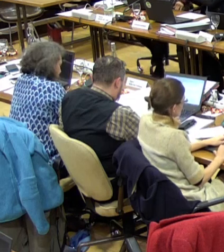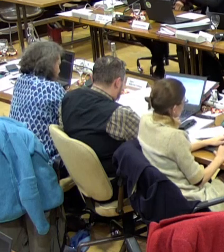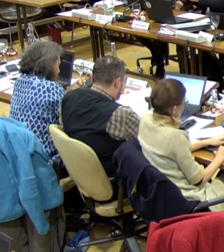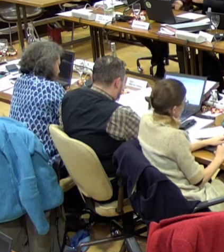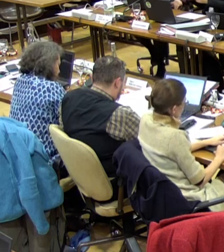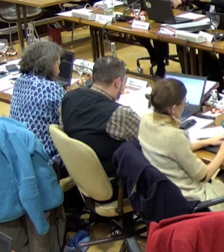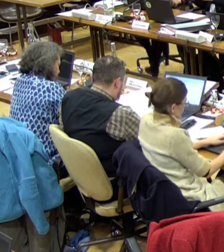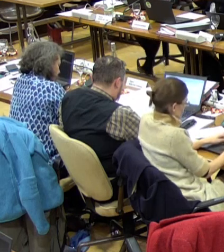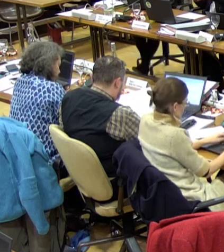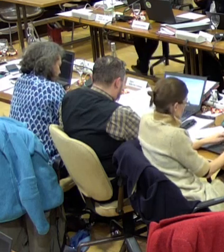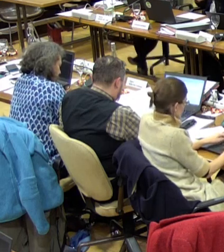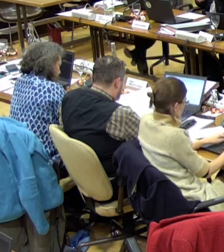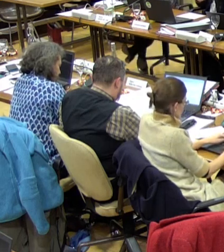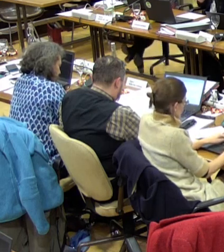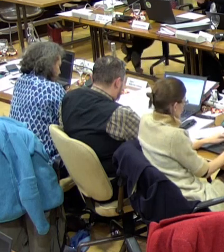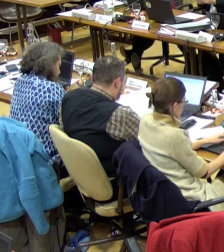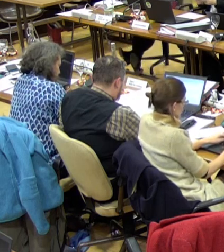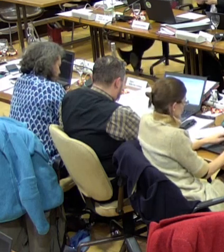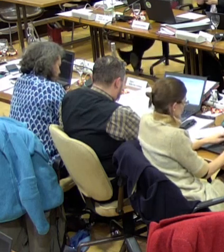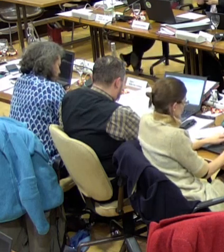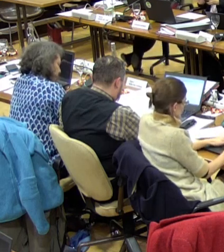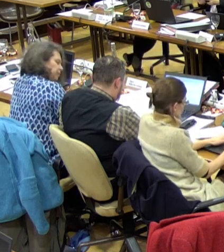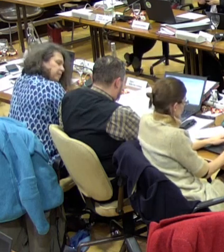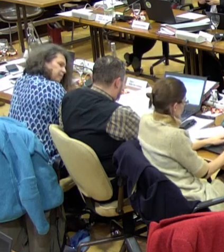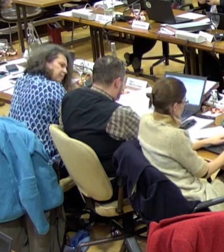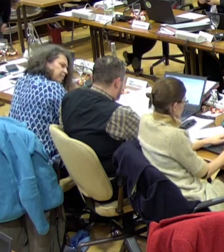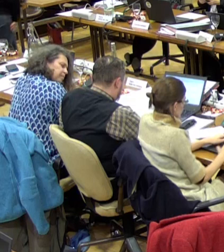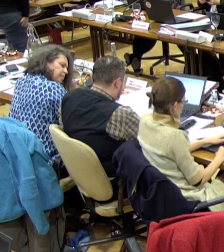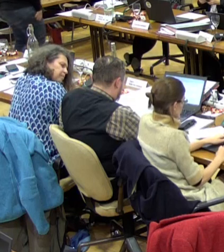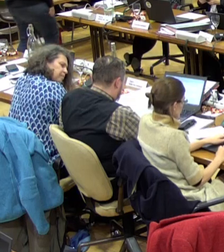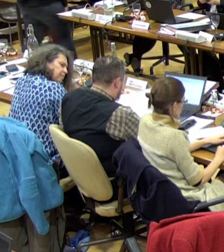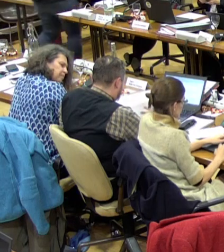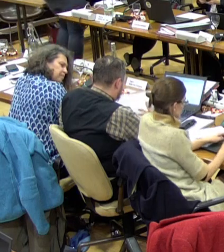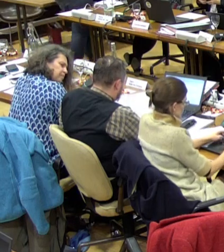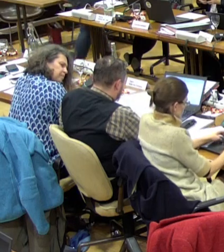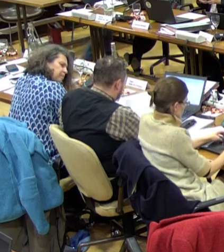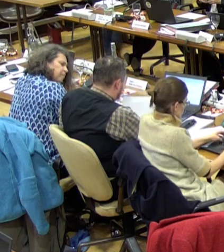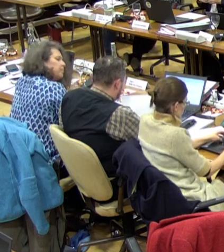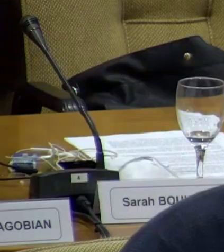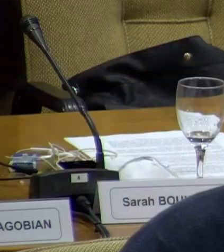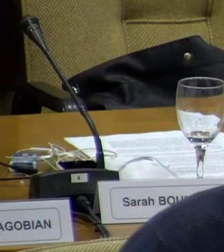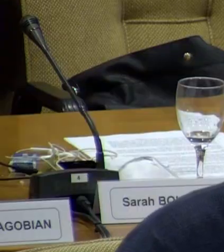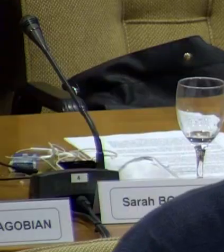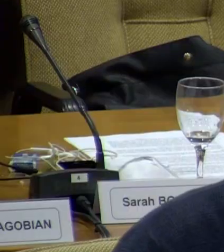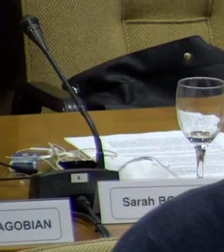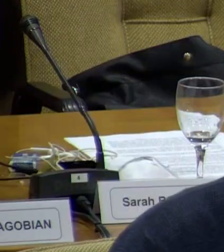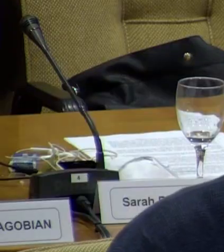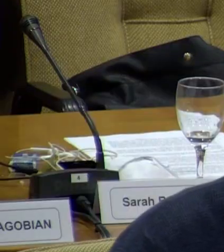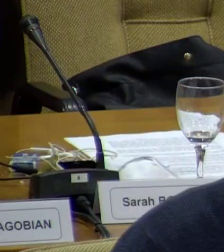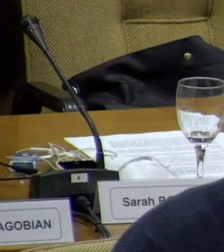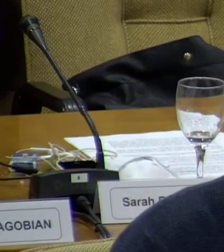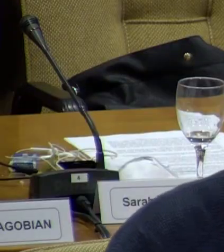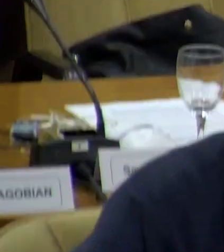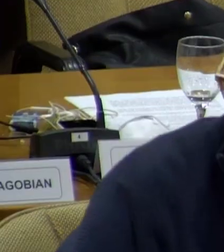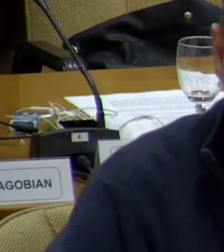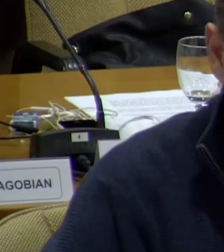carte n'était pas on a changé dans des annexes n'a oublié de faire dans la corde de la délibération c'était pour le périmètre de